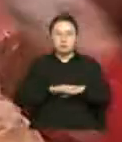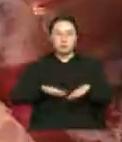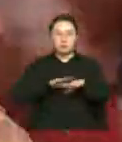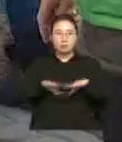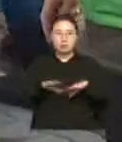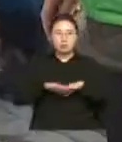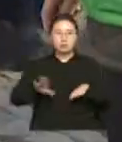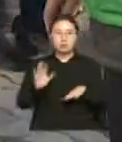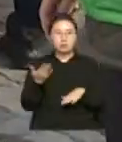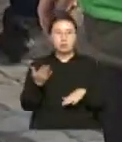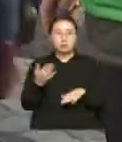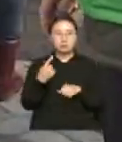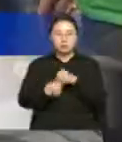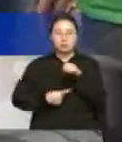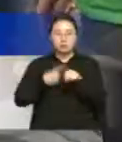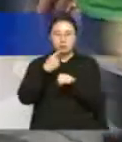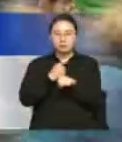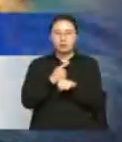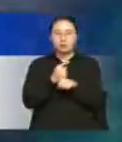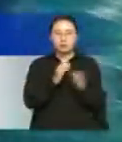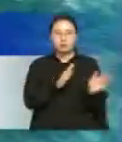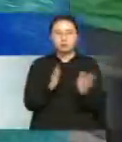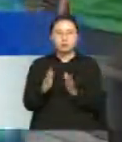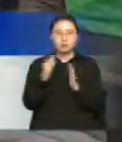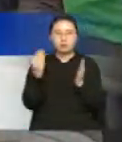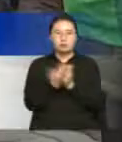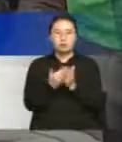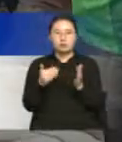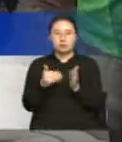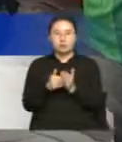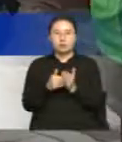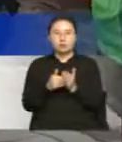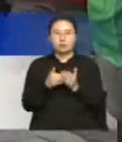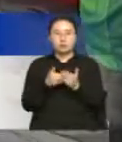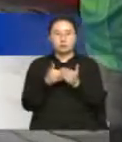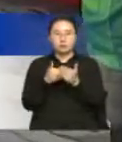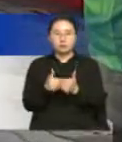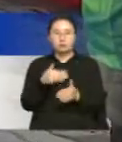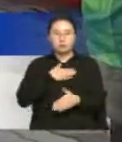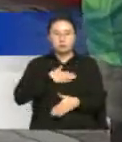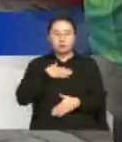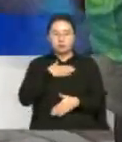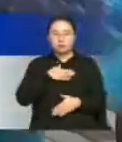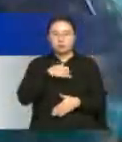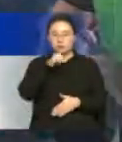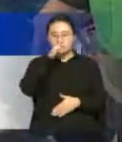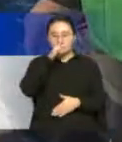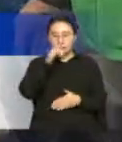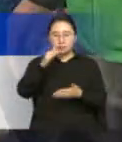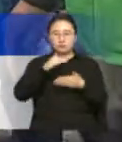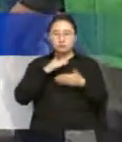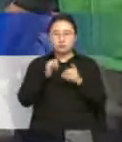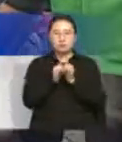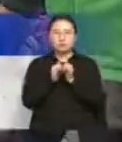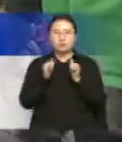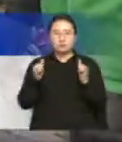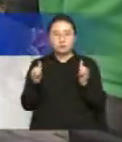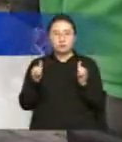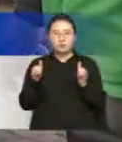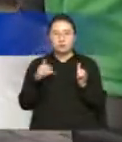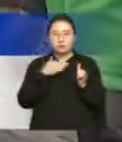소진됩니다. 1년에 그 준비를 다 했다는 그 과정, 그런 뿌듯함이 있죠. 받으시는